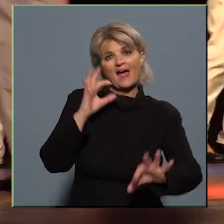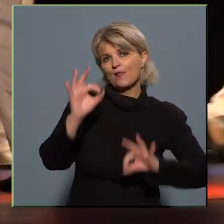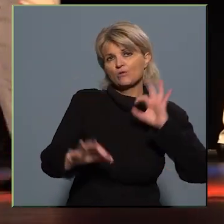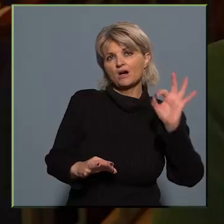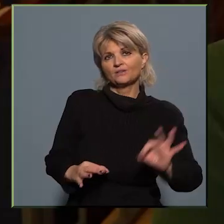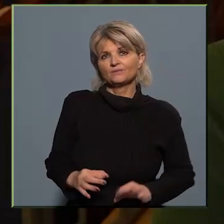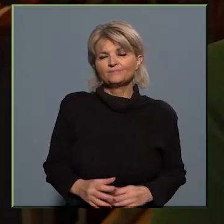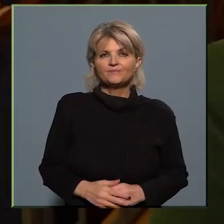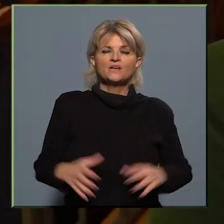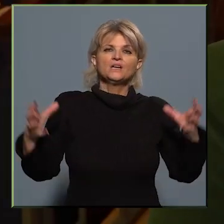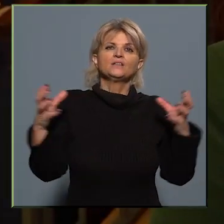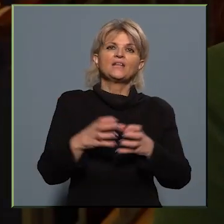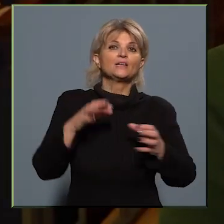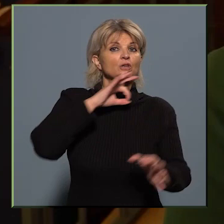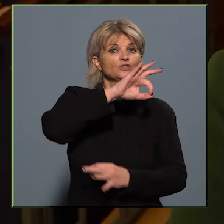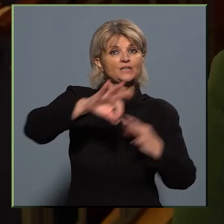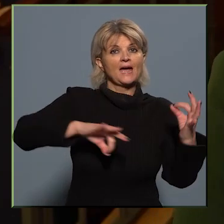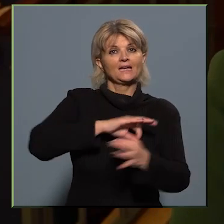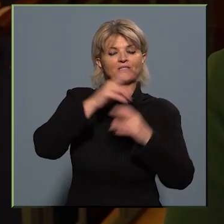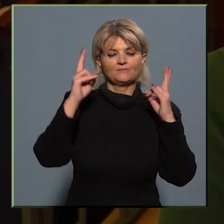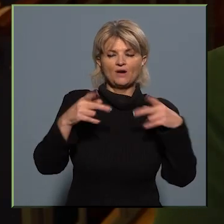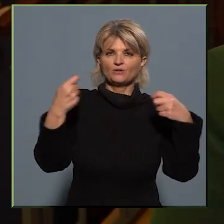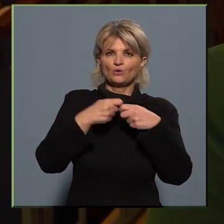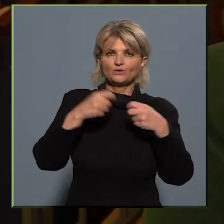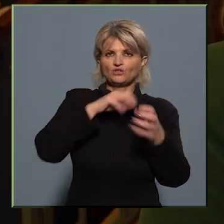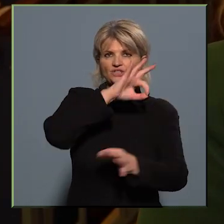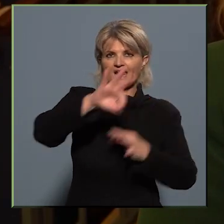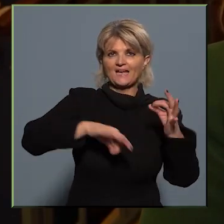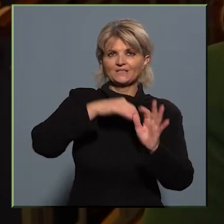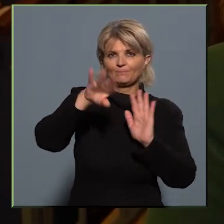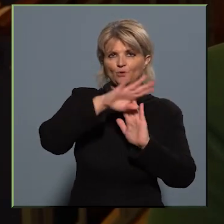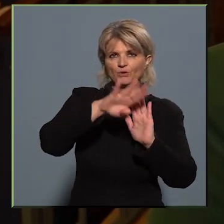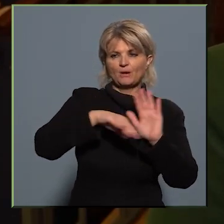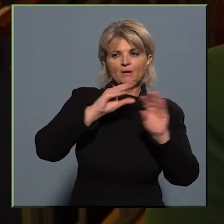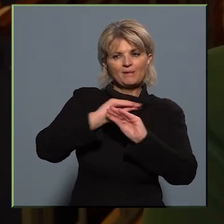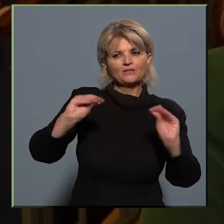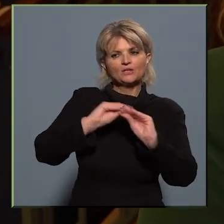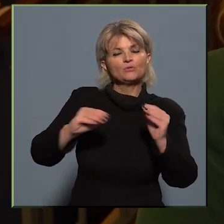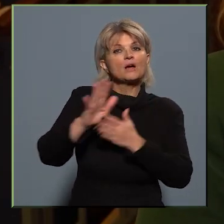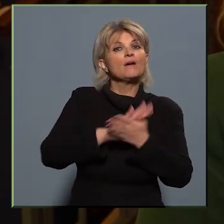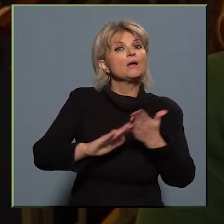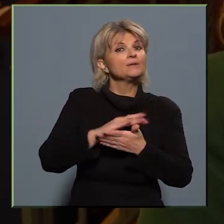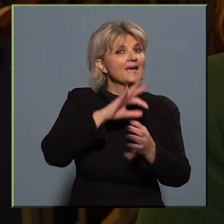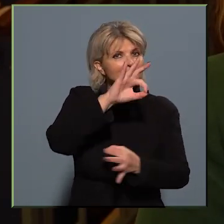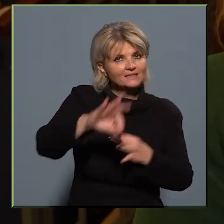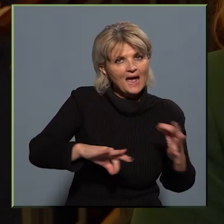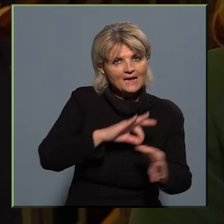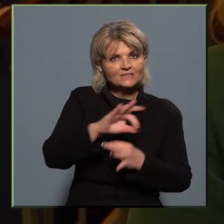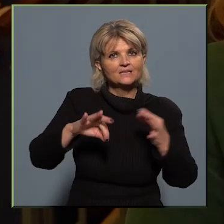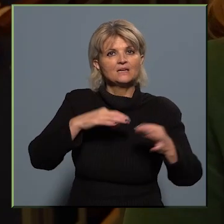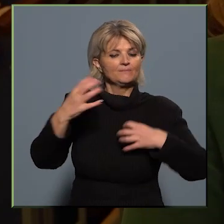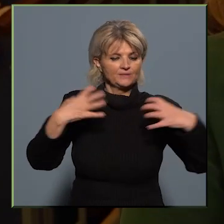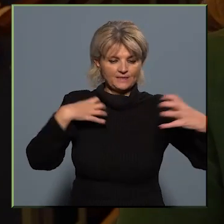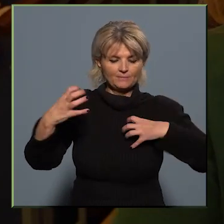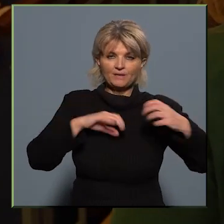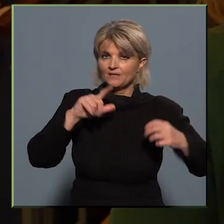válogathat. Társas tánc is van, tehát közös tánc programok vannak, betanítanak valamilyen táncot nekik, fellépéseik is